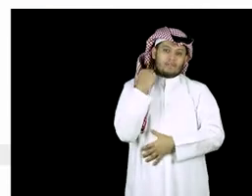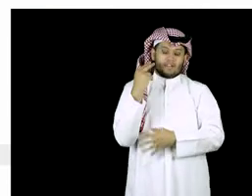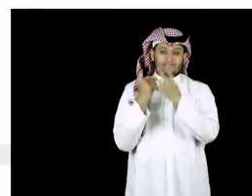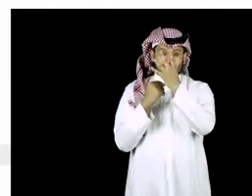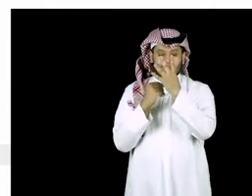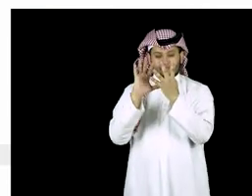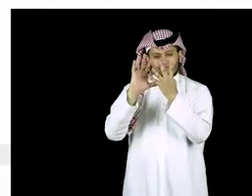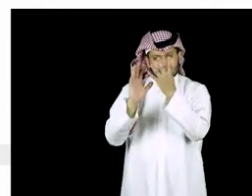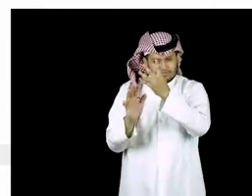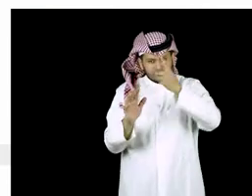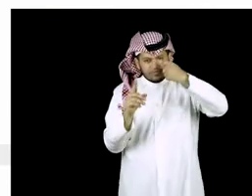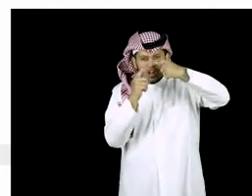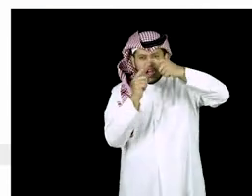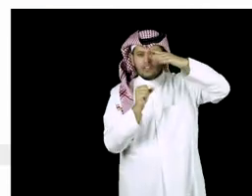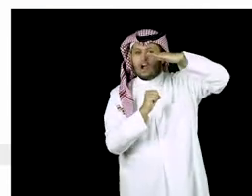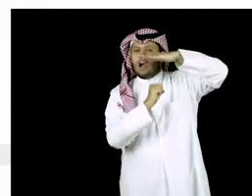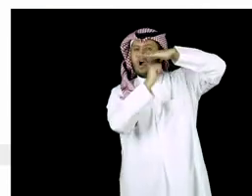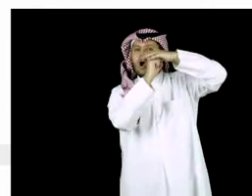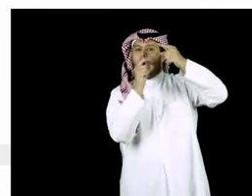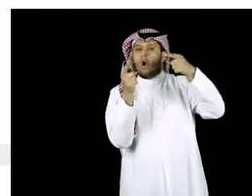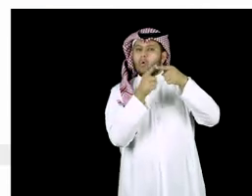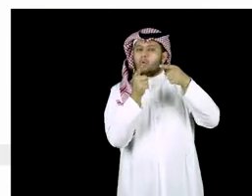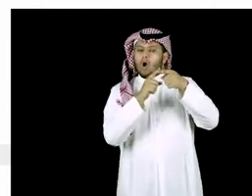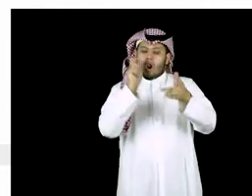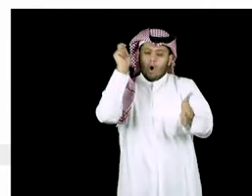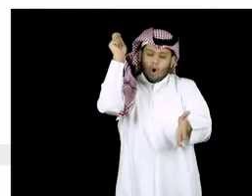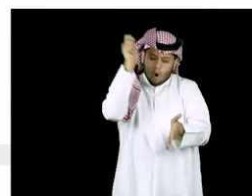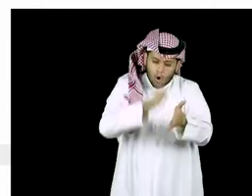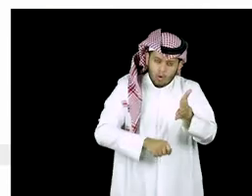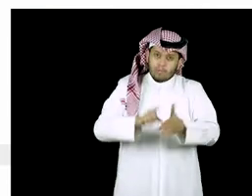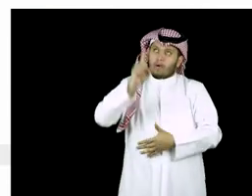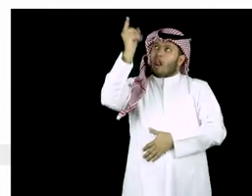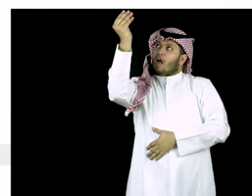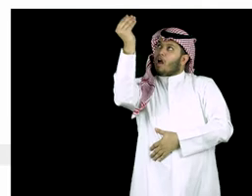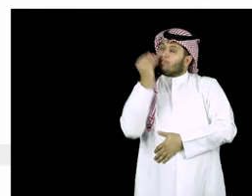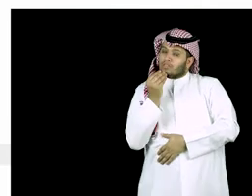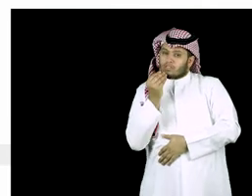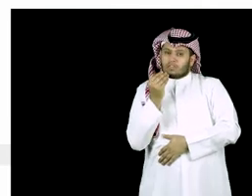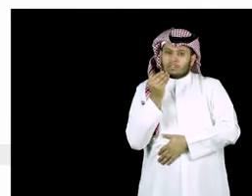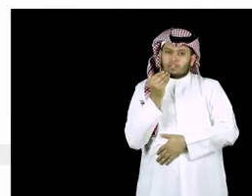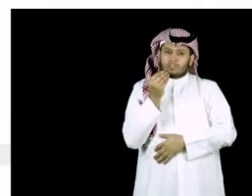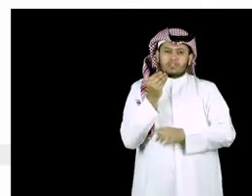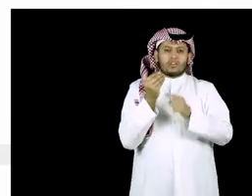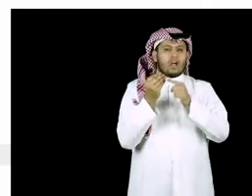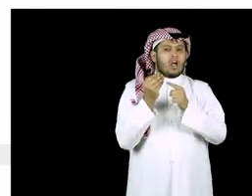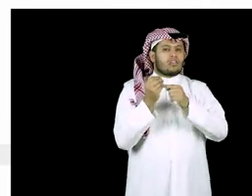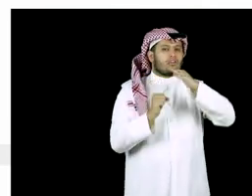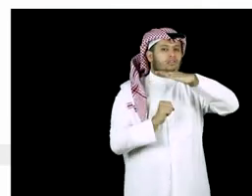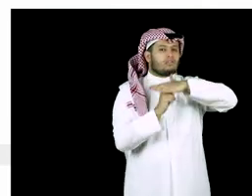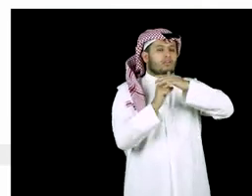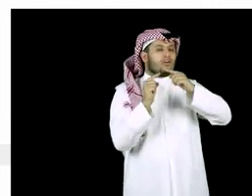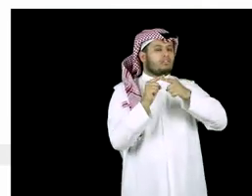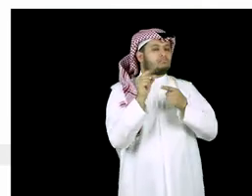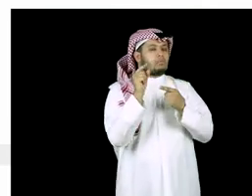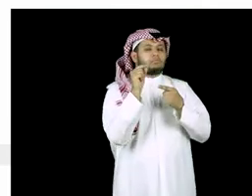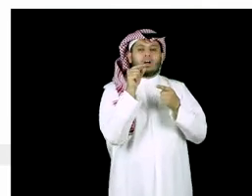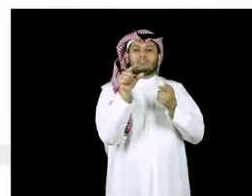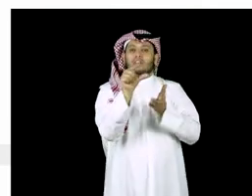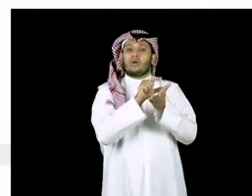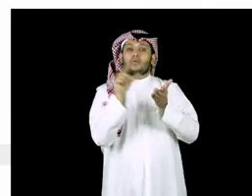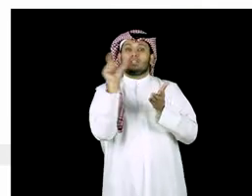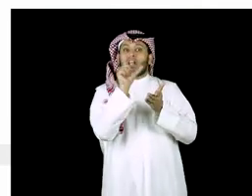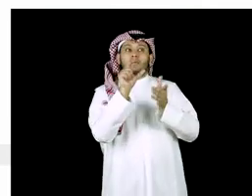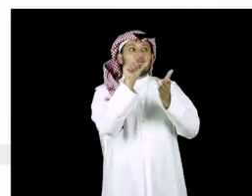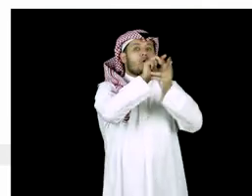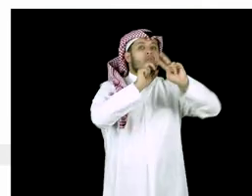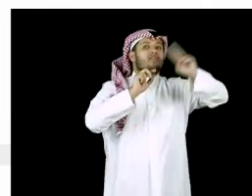نبدأ الآن بالركن الأول الحكم بما أنزل الله، وهو الركن المميز للدولة